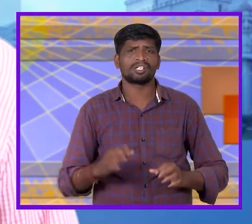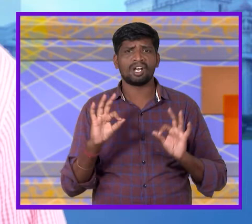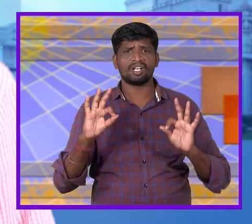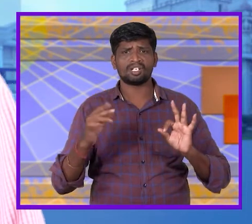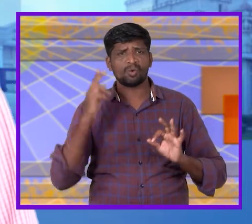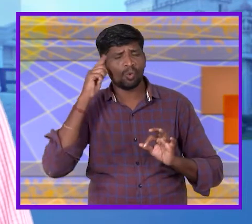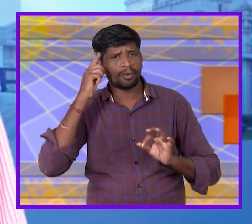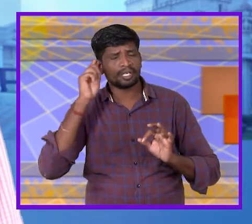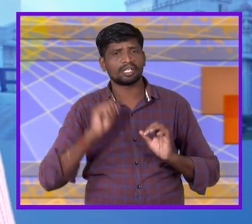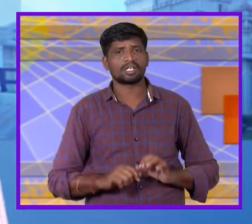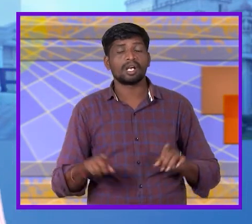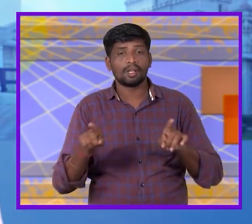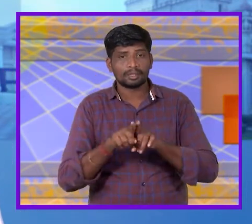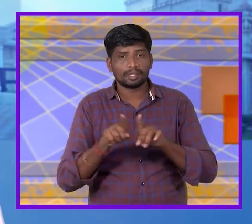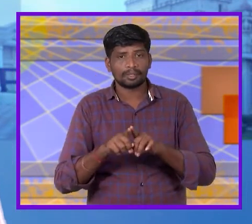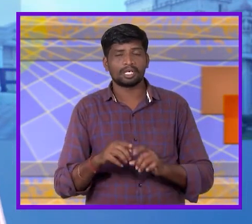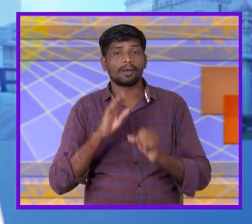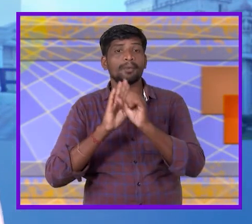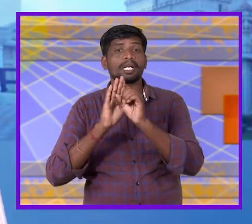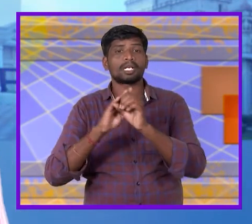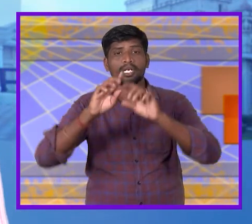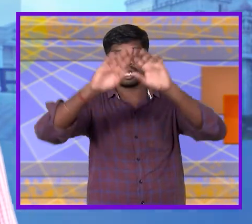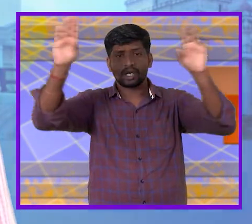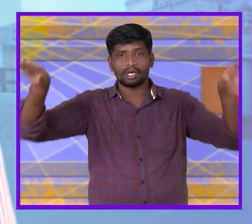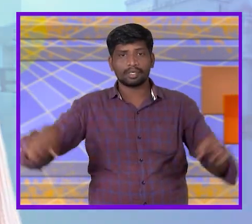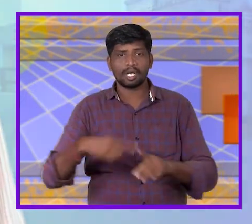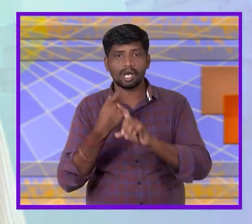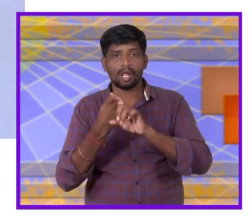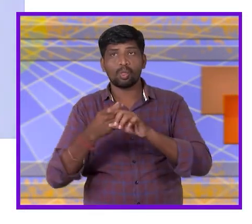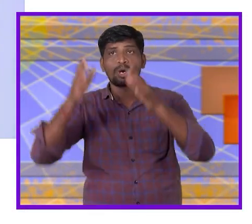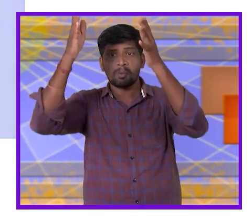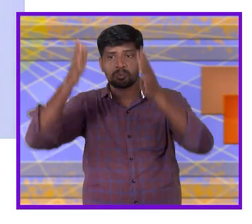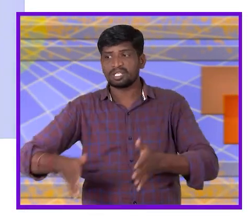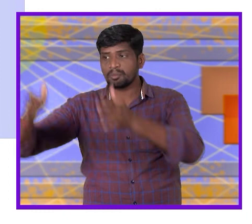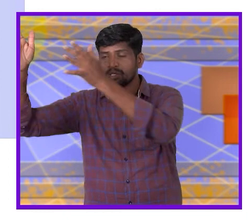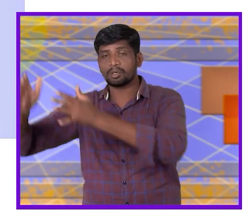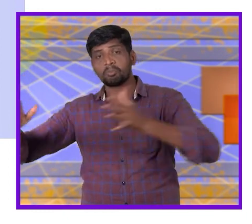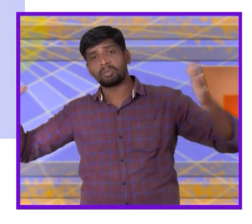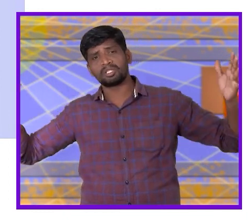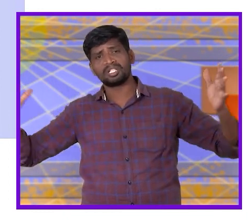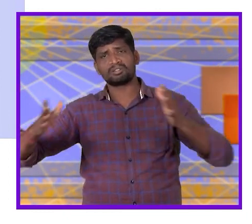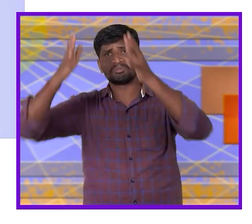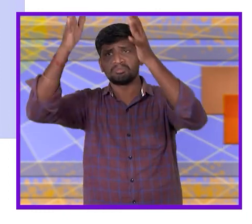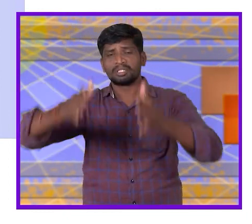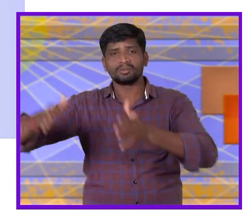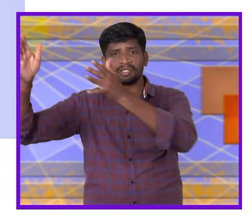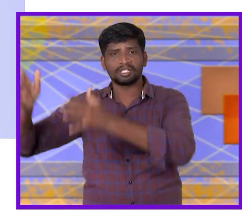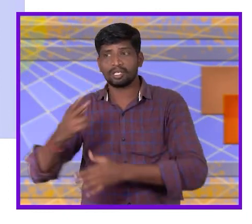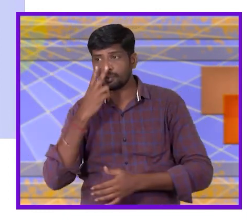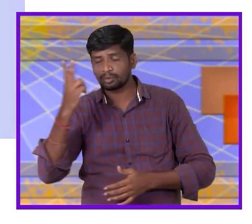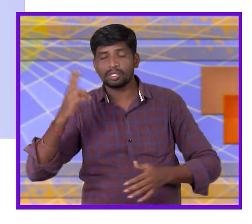கவர்கிறது. அது மாதிரி அந்த நெடுங்கால் மன்றங்களிலே அமைக்கப்பட்டிருக்கிற கல் தூண்கள் நம்முடைய கவனத்தை மிகவும் கவர்கிறது.